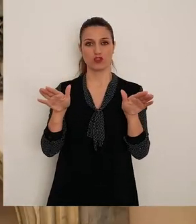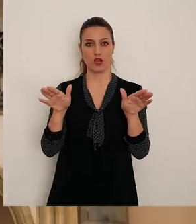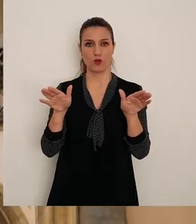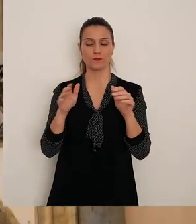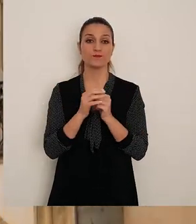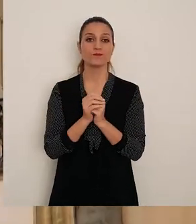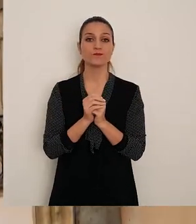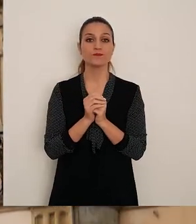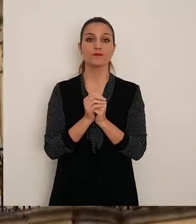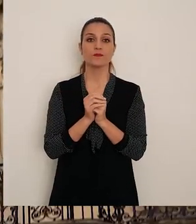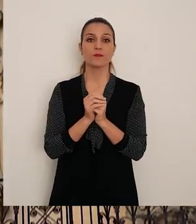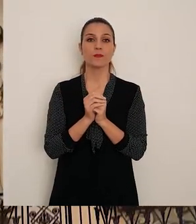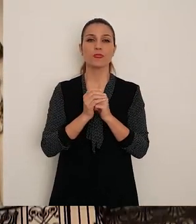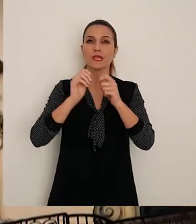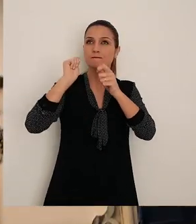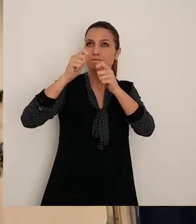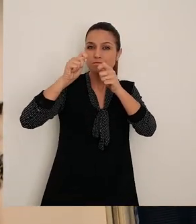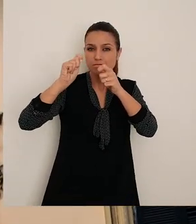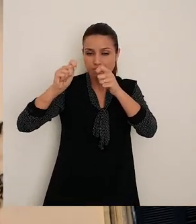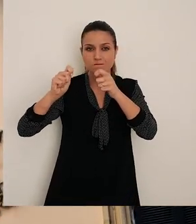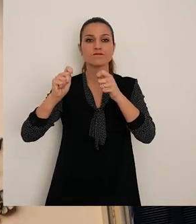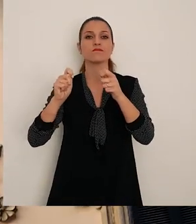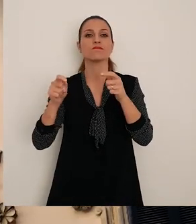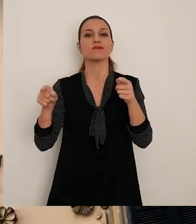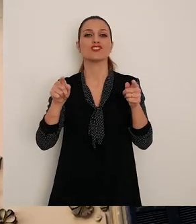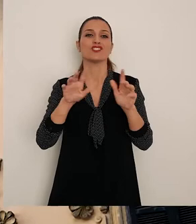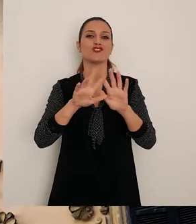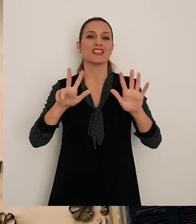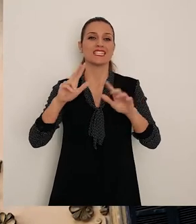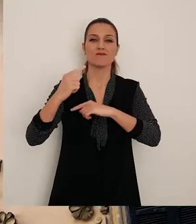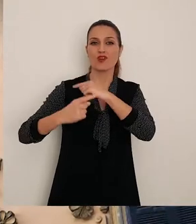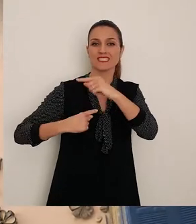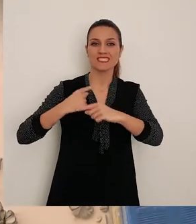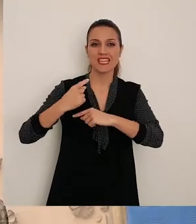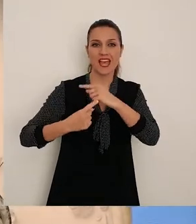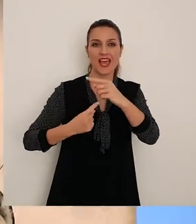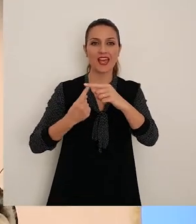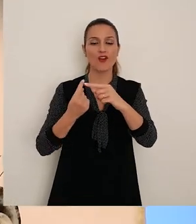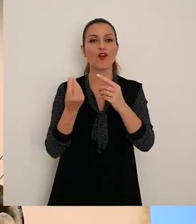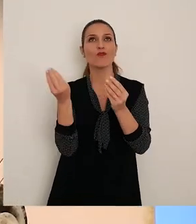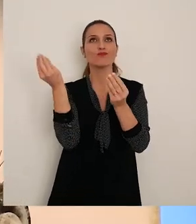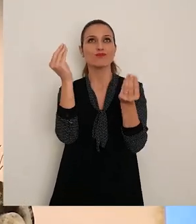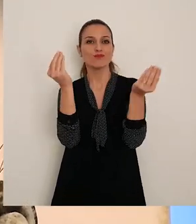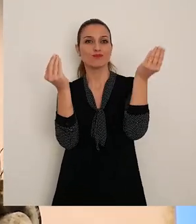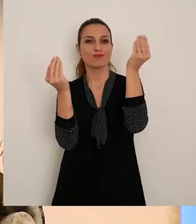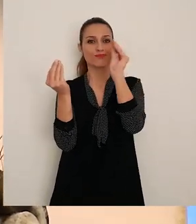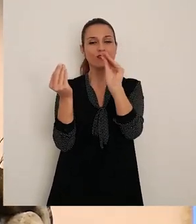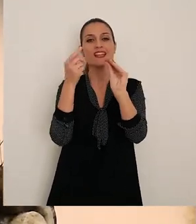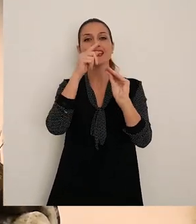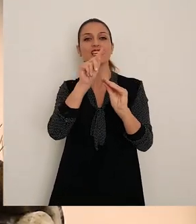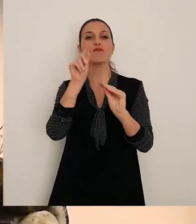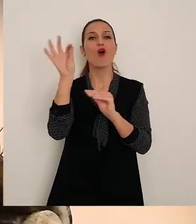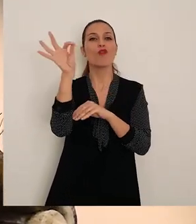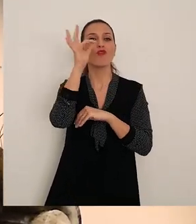La ricercata maestria di scalpellini e artisti del XVIII secolo ha dato vita a motivi ornamentali prevalentemente di natura